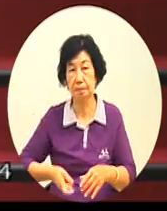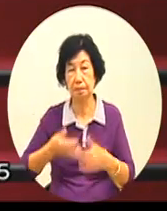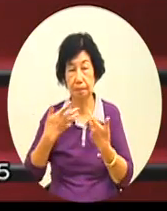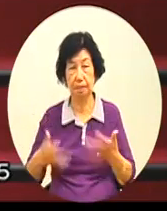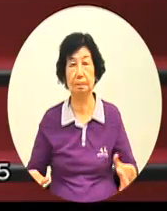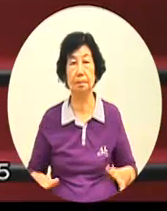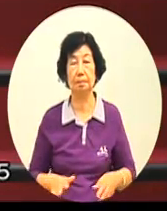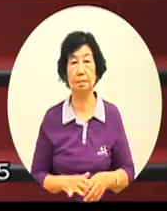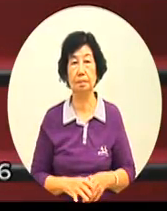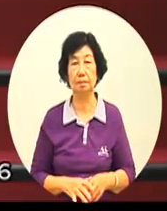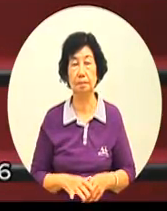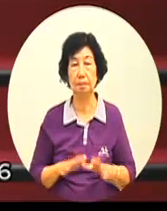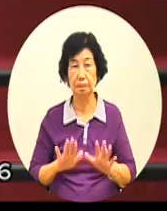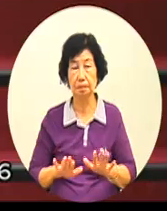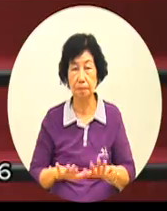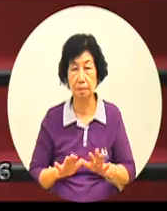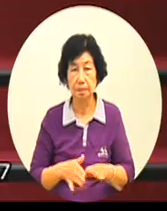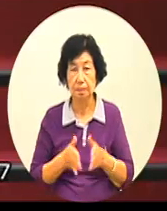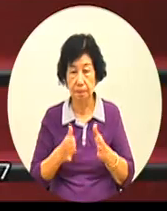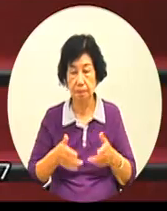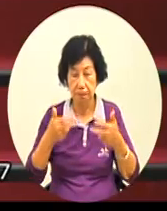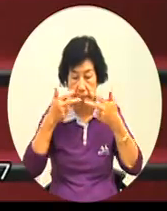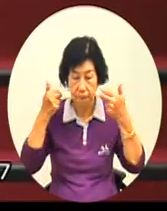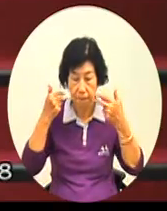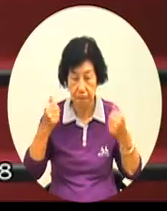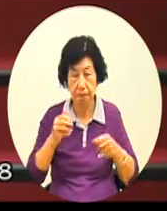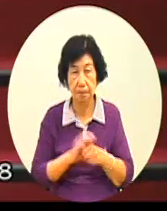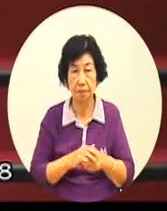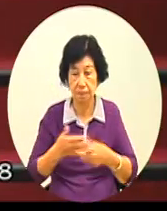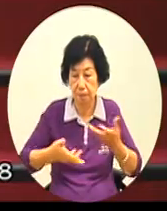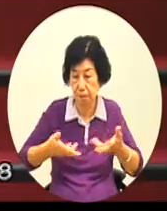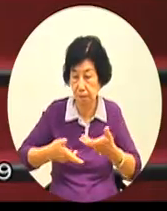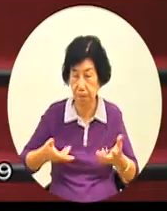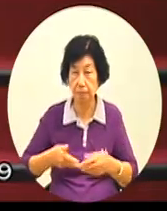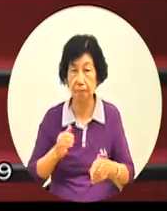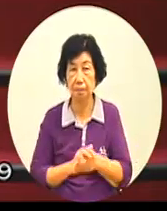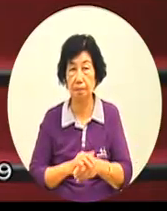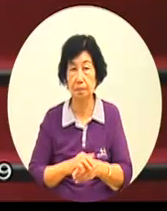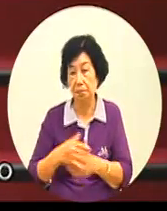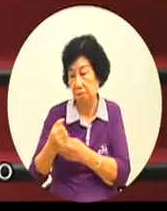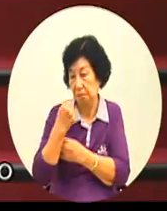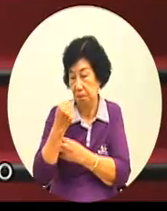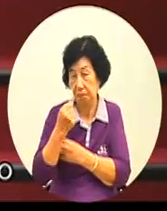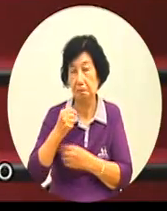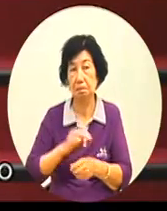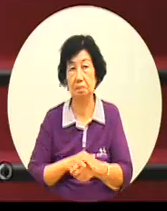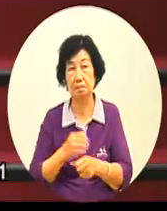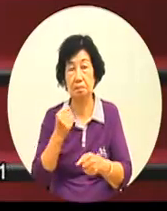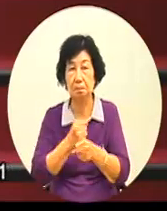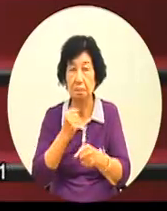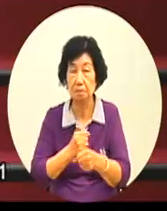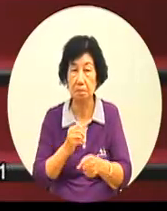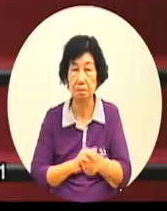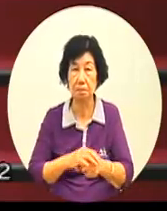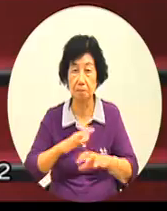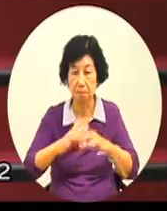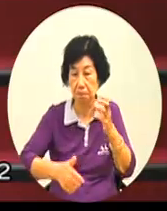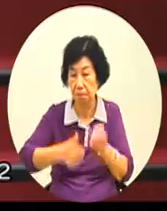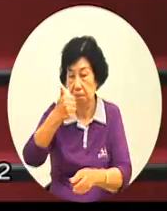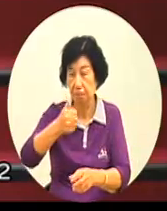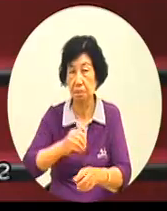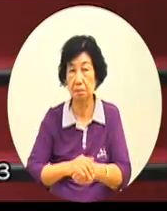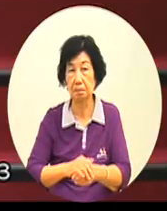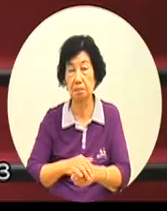所有原住民的事务的时候，你们都尽责了吗？各个局的这些组长，你们都尽责任